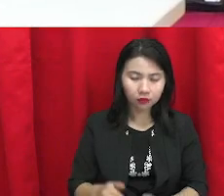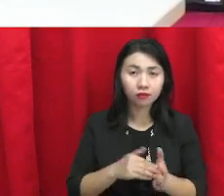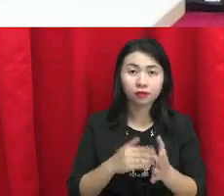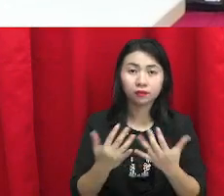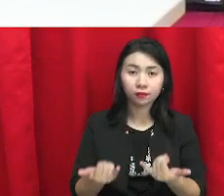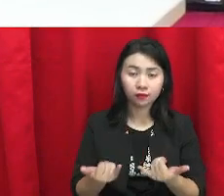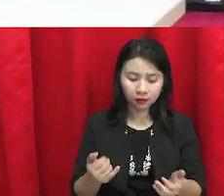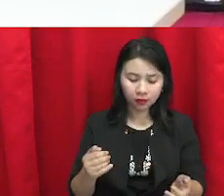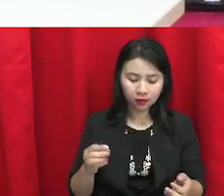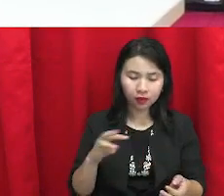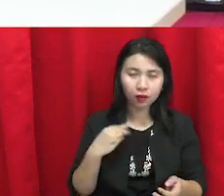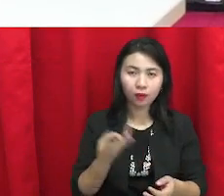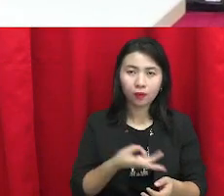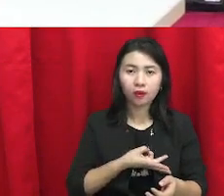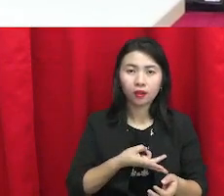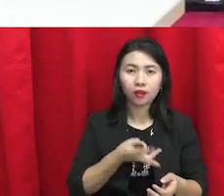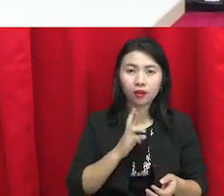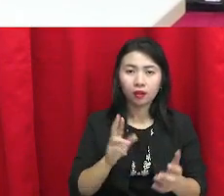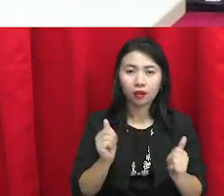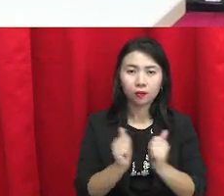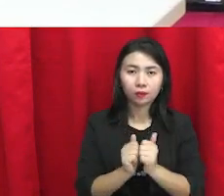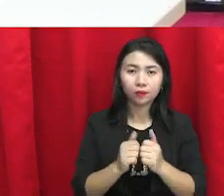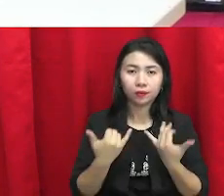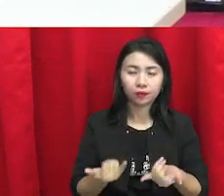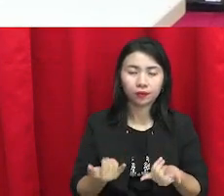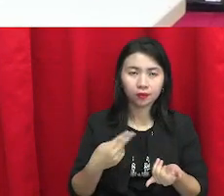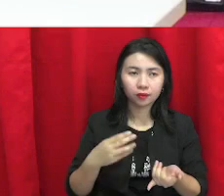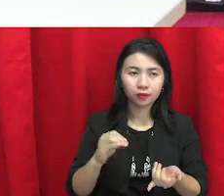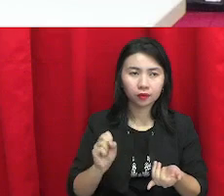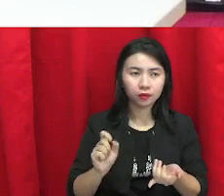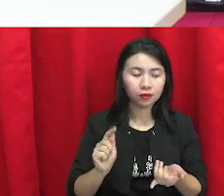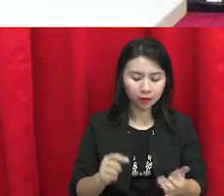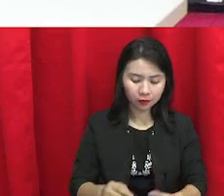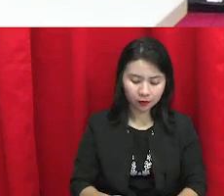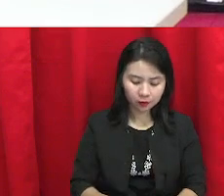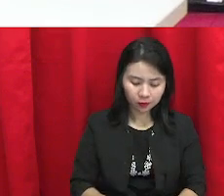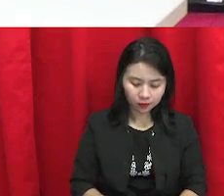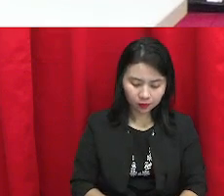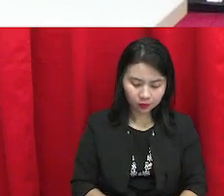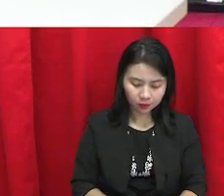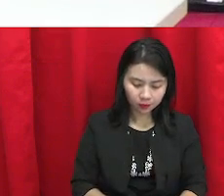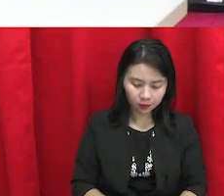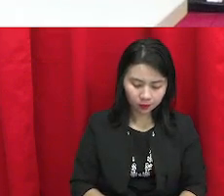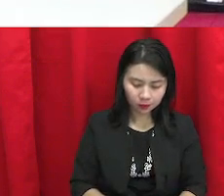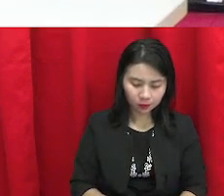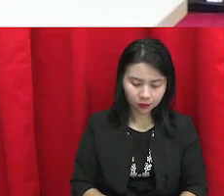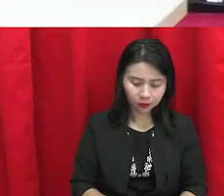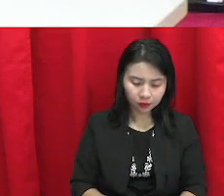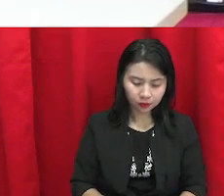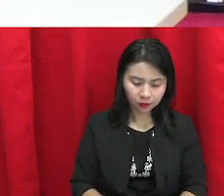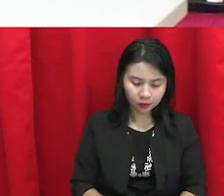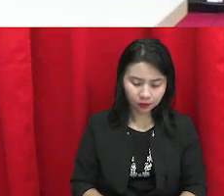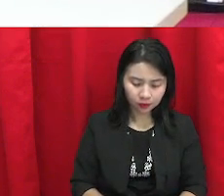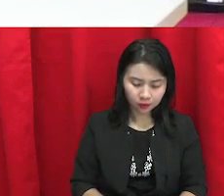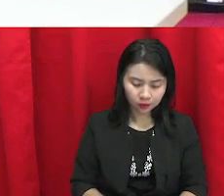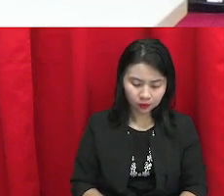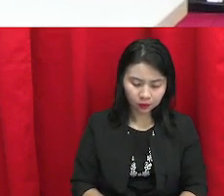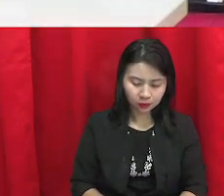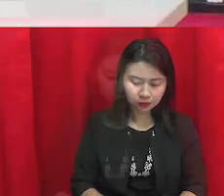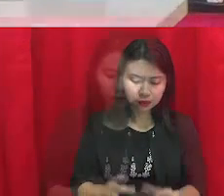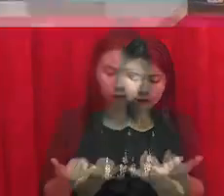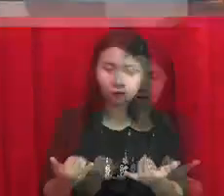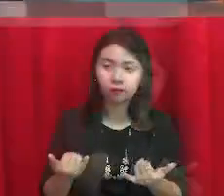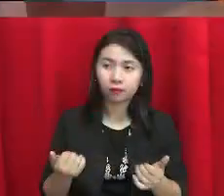natin muli ang co-host ko ngayon ay kasama natin yung mga host ng the preparation program. Andito po